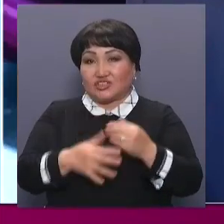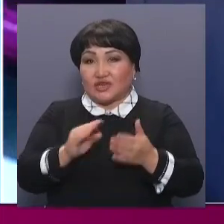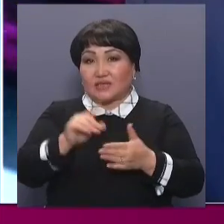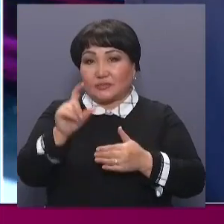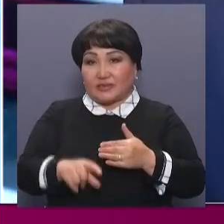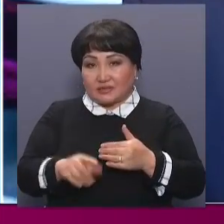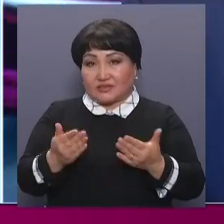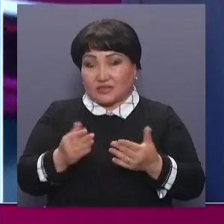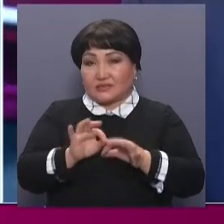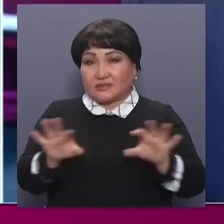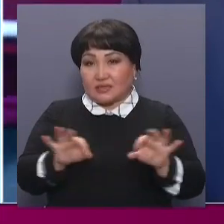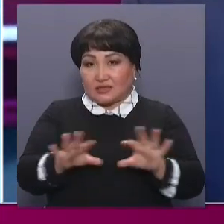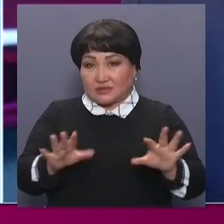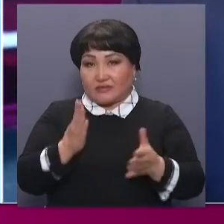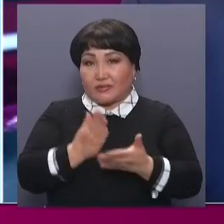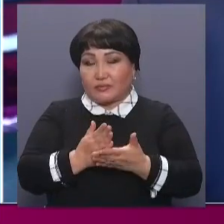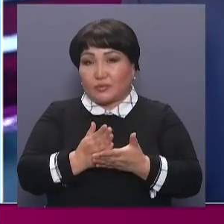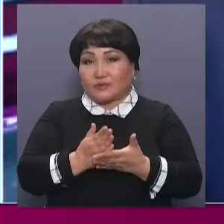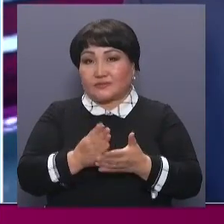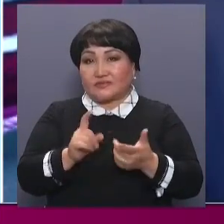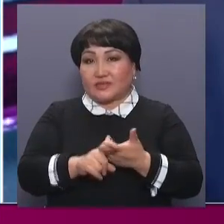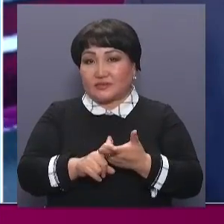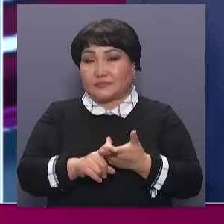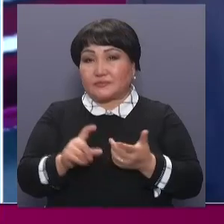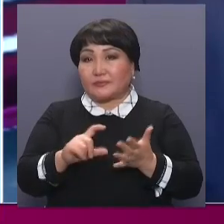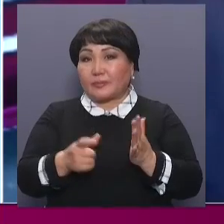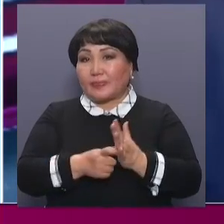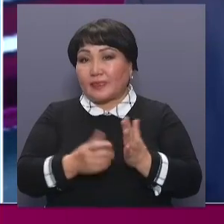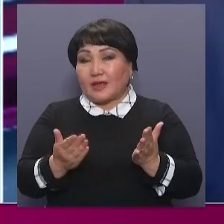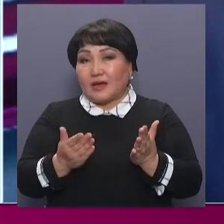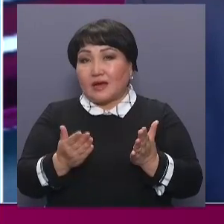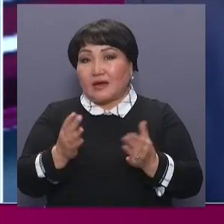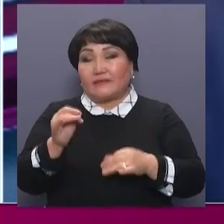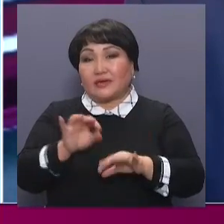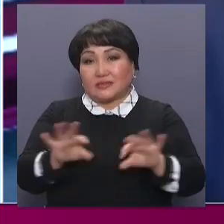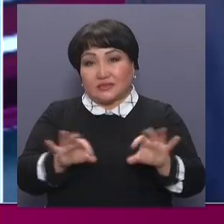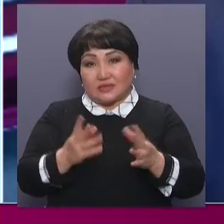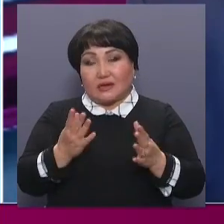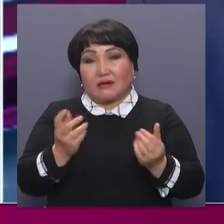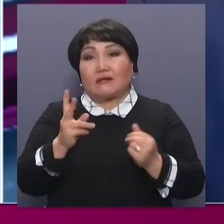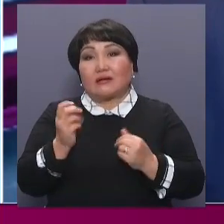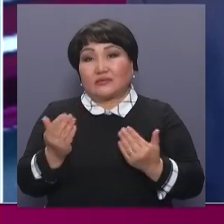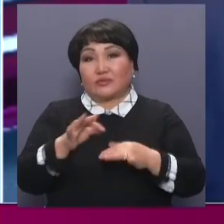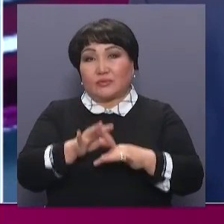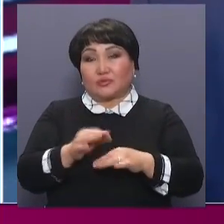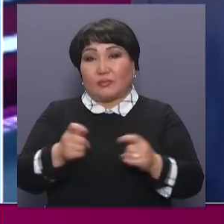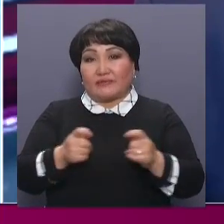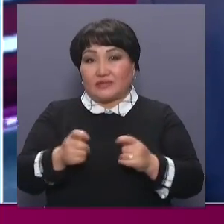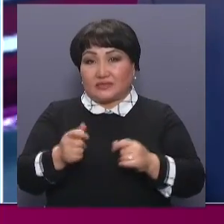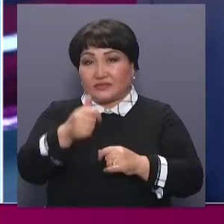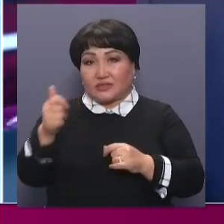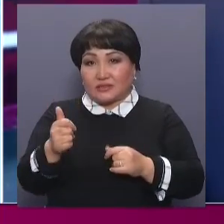на прямой связи со студией. Анвар, добрый вечер. Расскажите, как сегодня прошел правительственный час с участием министра обороны